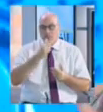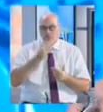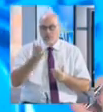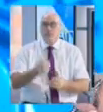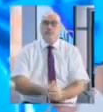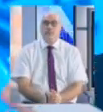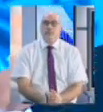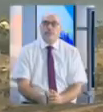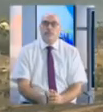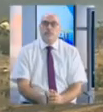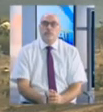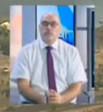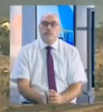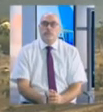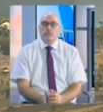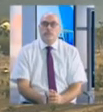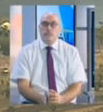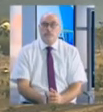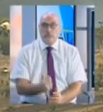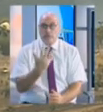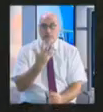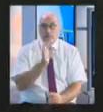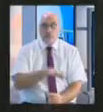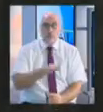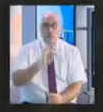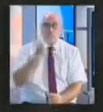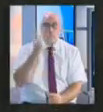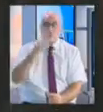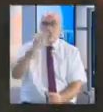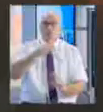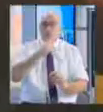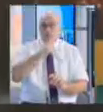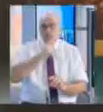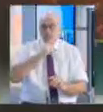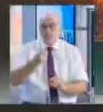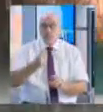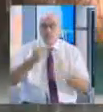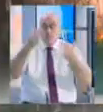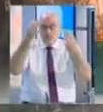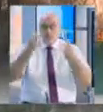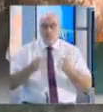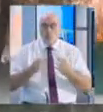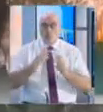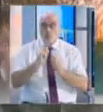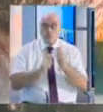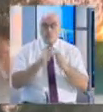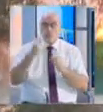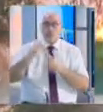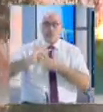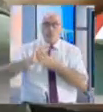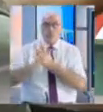والتفاصيل. 5 وفيات و42 جريحا، هي الحصيلة الأولية